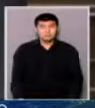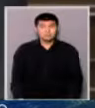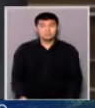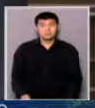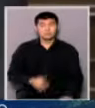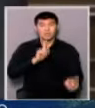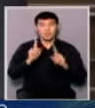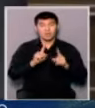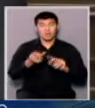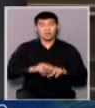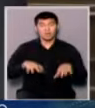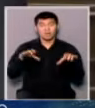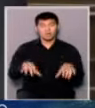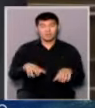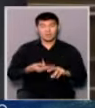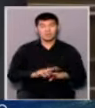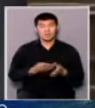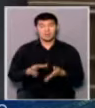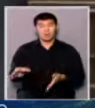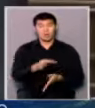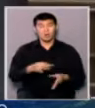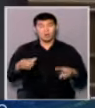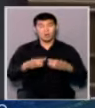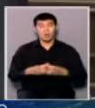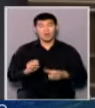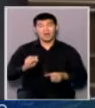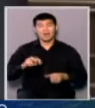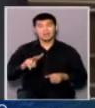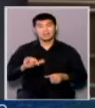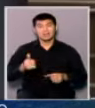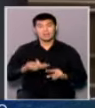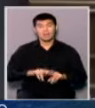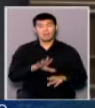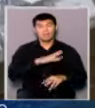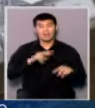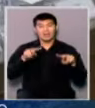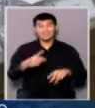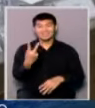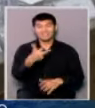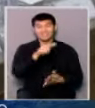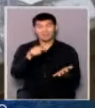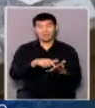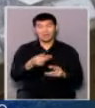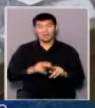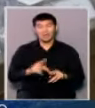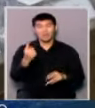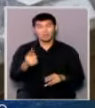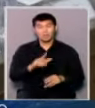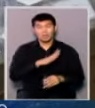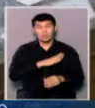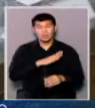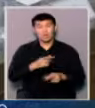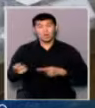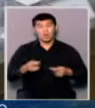На совещании под председательством секретаря областного маслихата Алибека Наутиева было рассмотрено три вопроса. Одно из них в